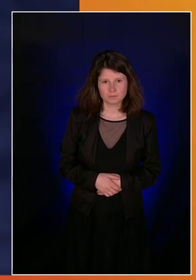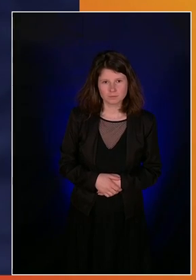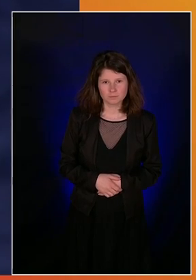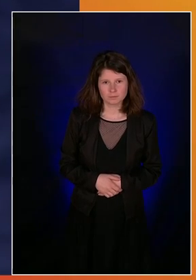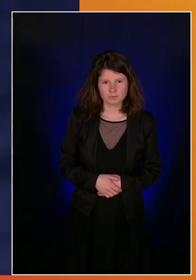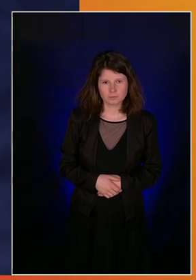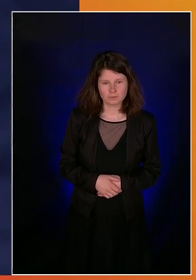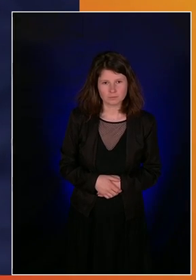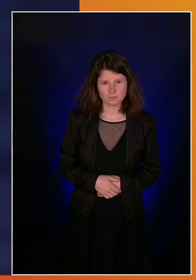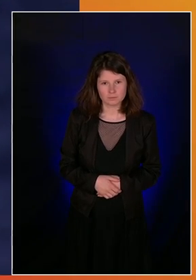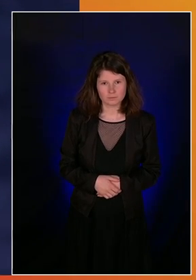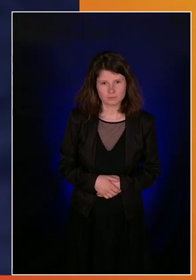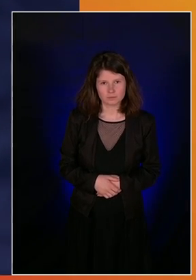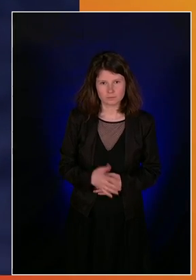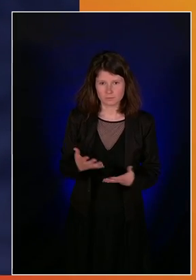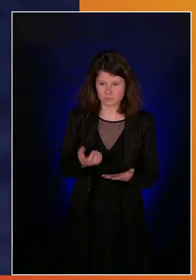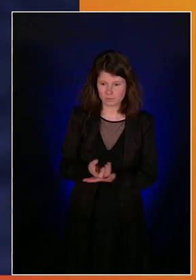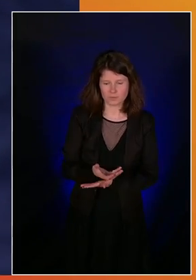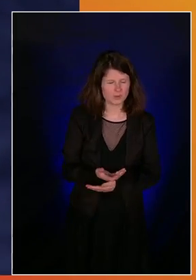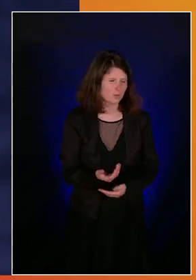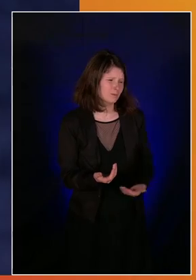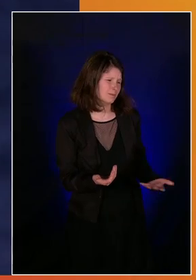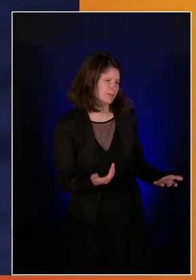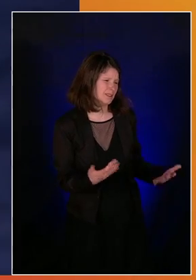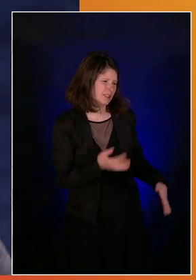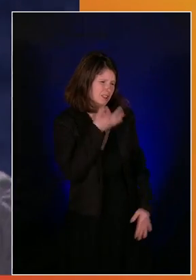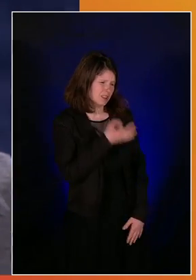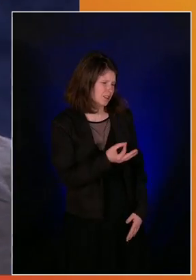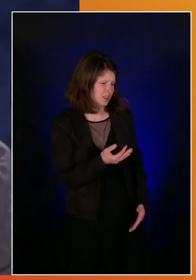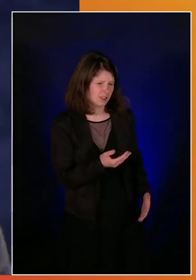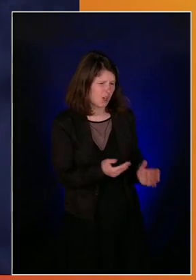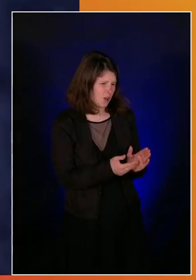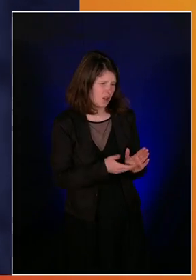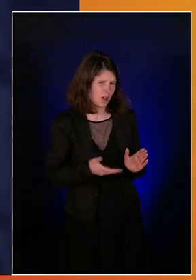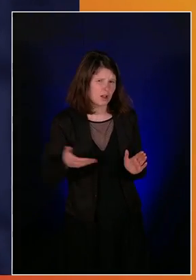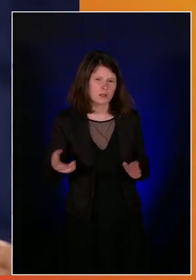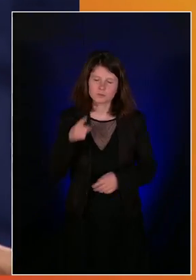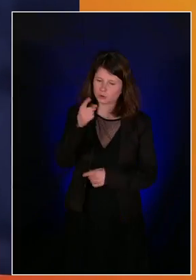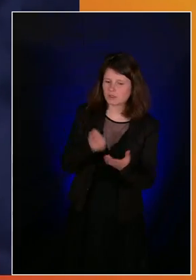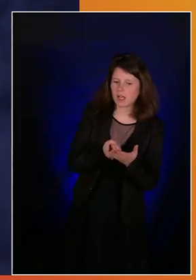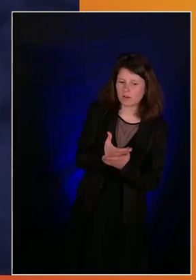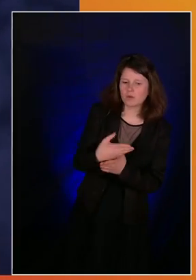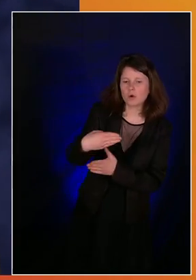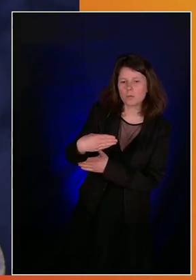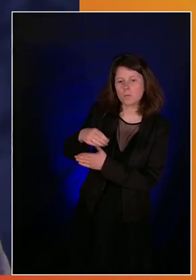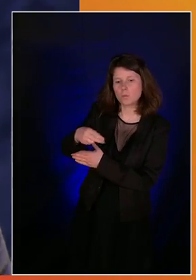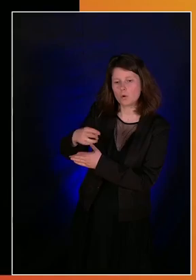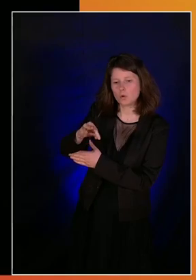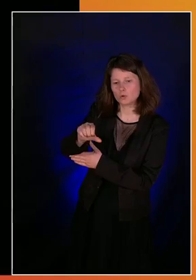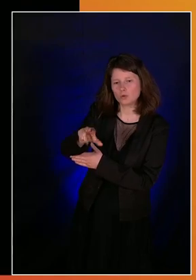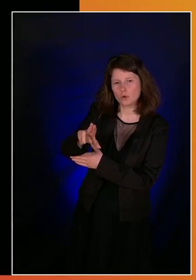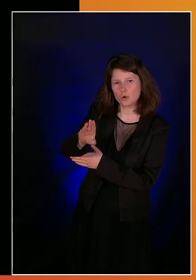le dire non je une information j'ai encore on a encore plein de truc juste une information Montauban sont expulsés à partir du 1er avril